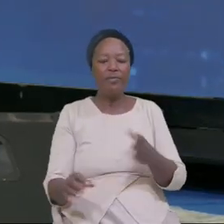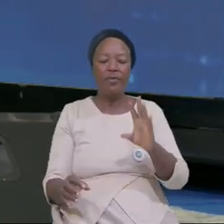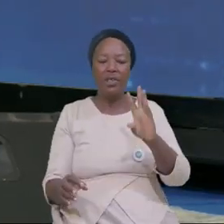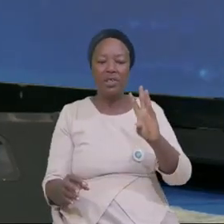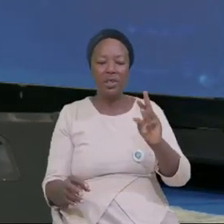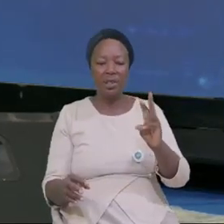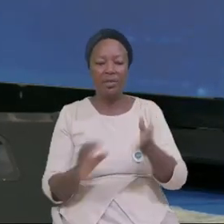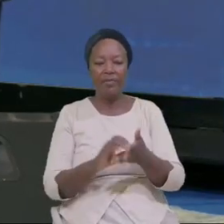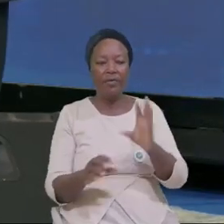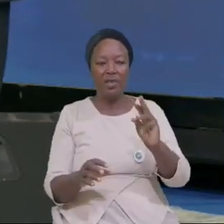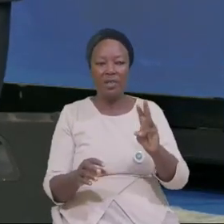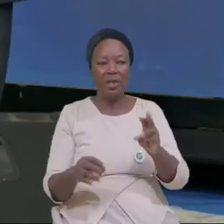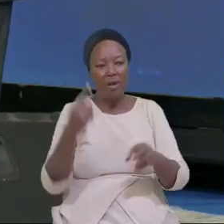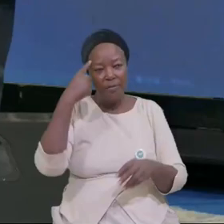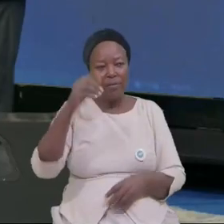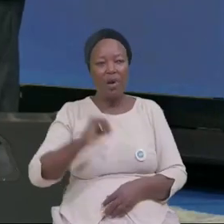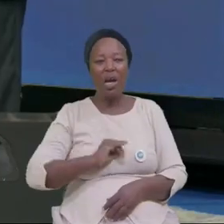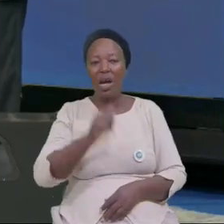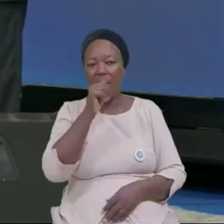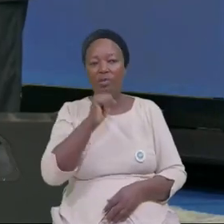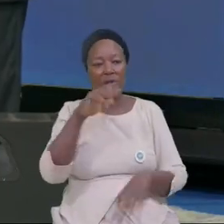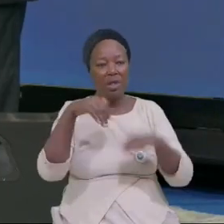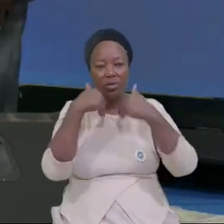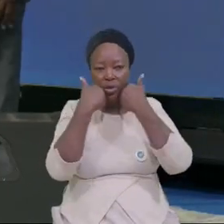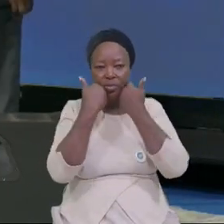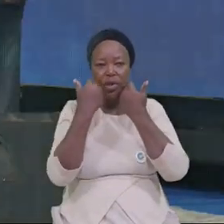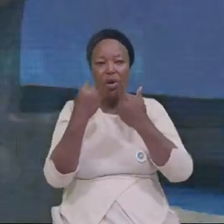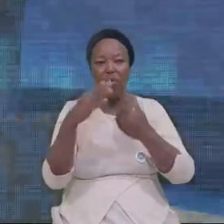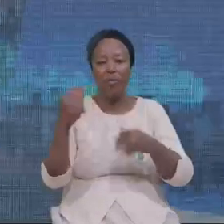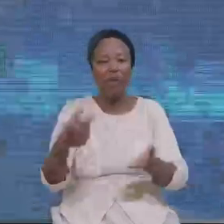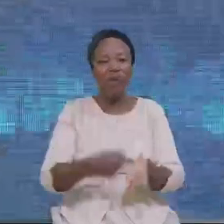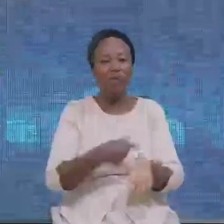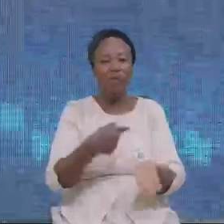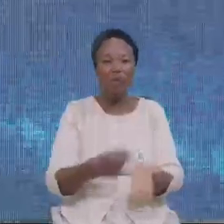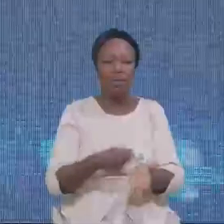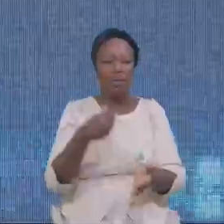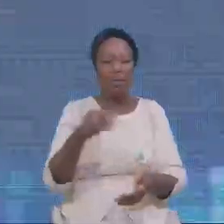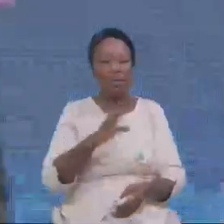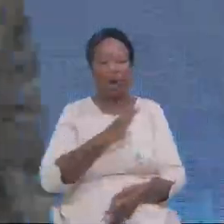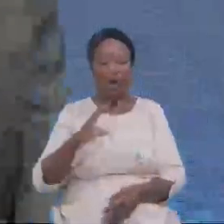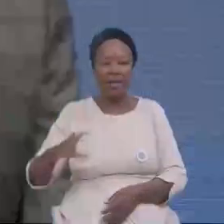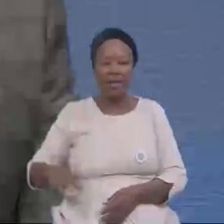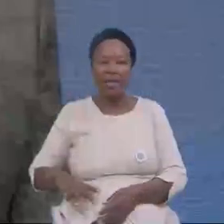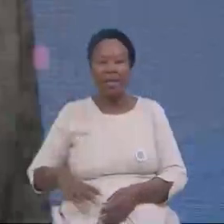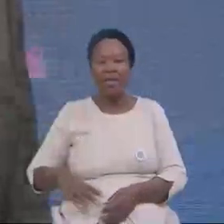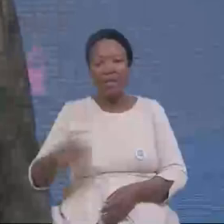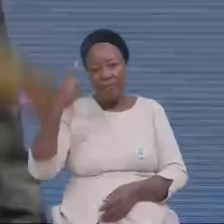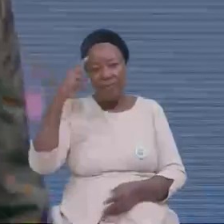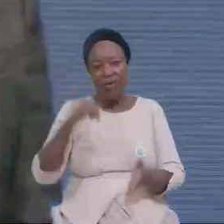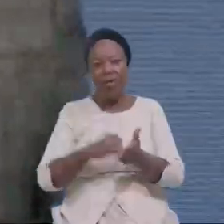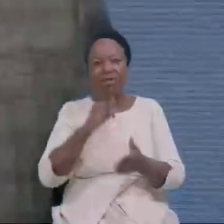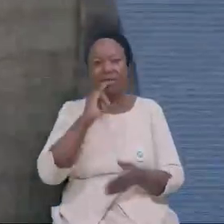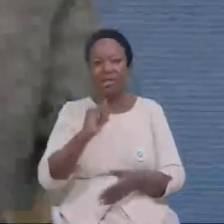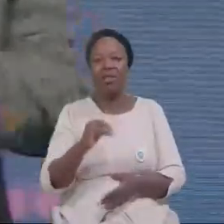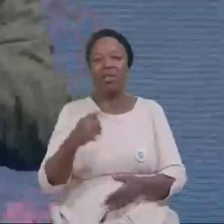dit, car je n'ai point honte de l'évangile de Christ, car c'est